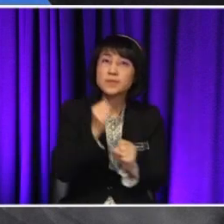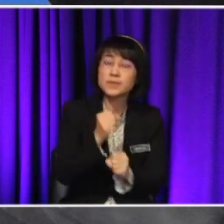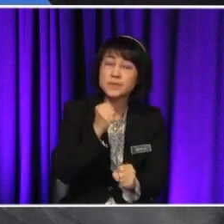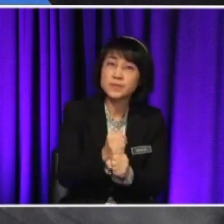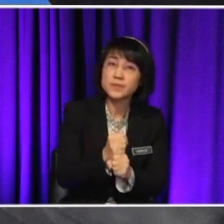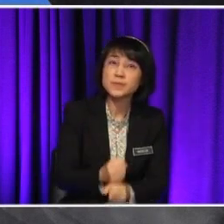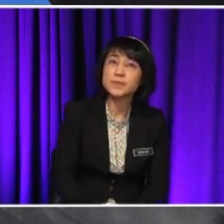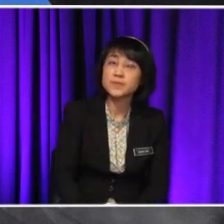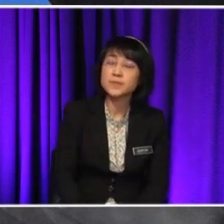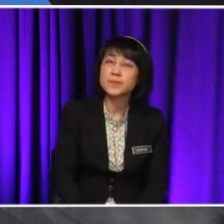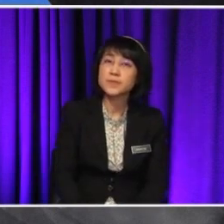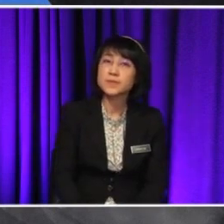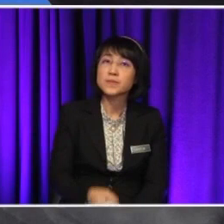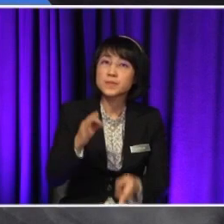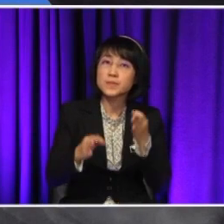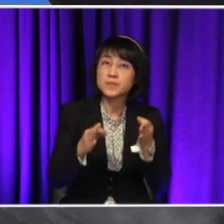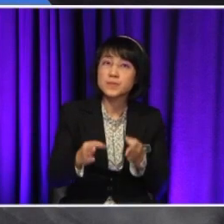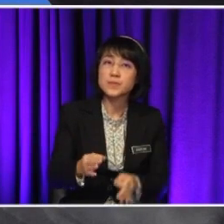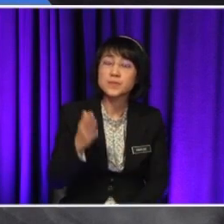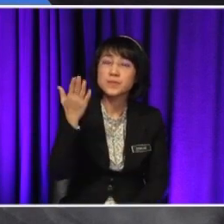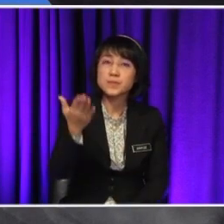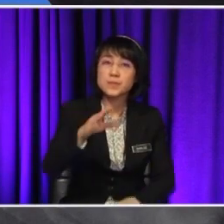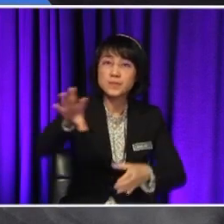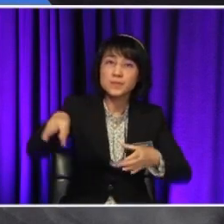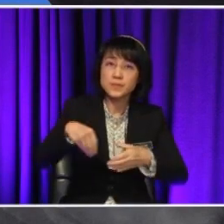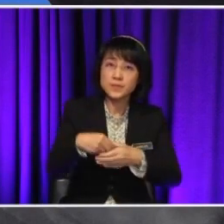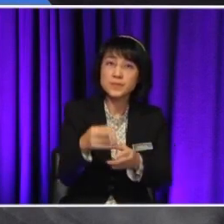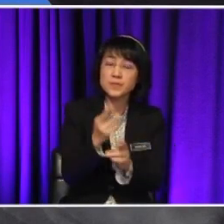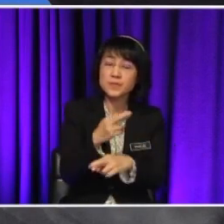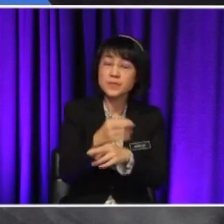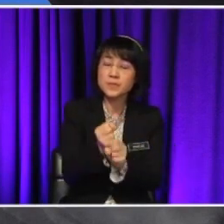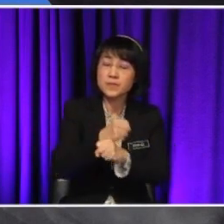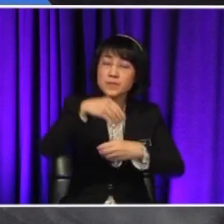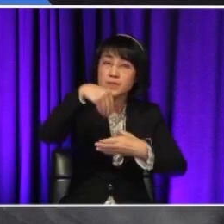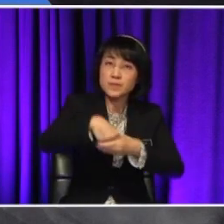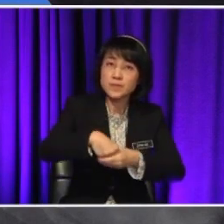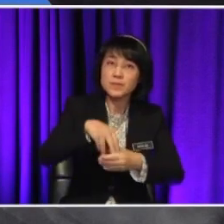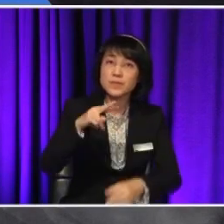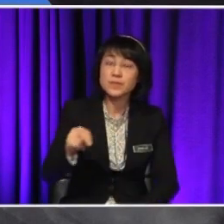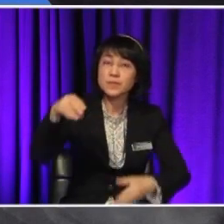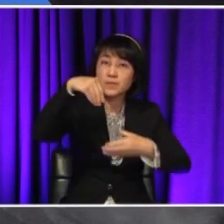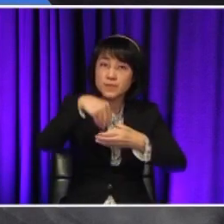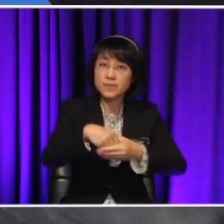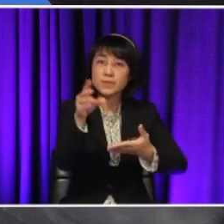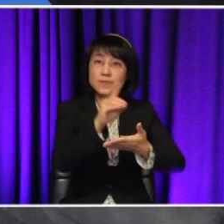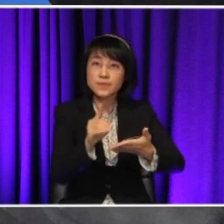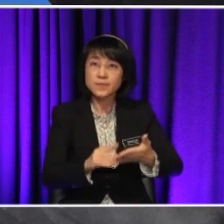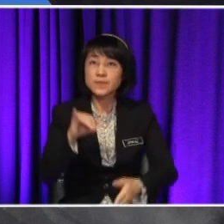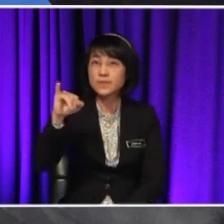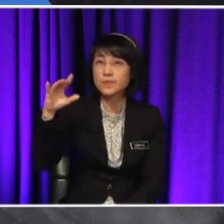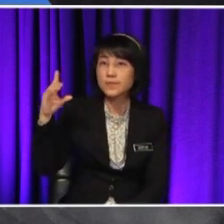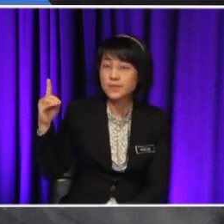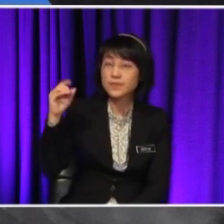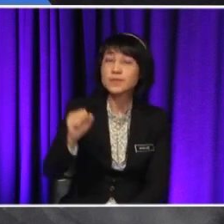ini. Kalau seandainya anda menceburi bidang reka bentuk dalaman ataupun kita panggil interior design fizik,